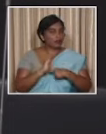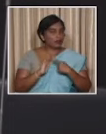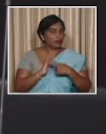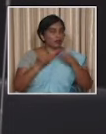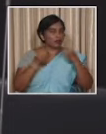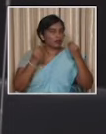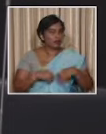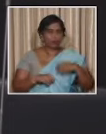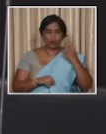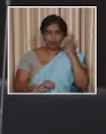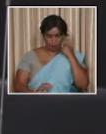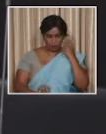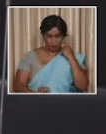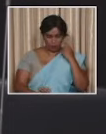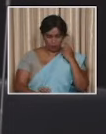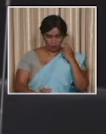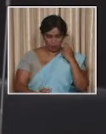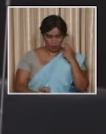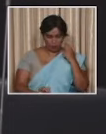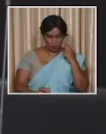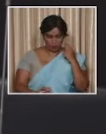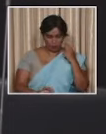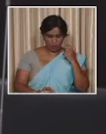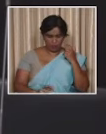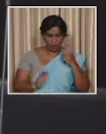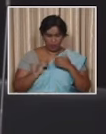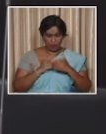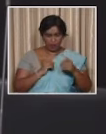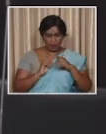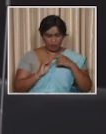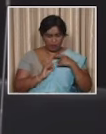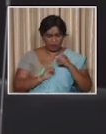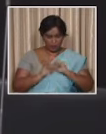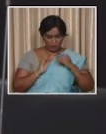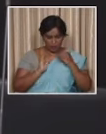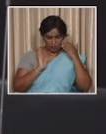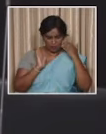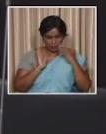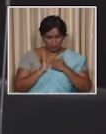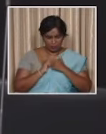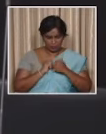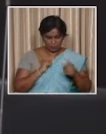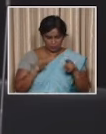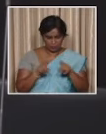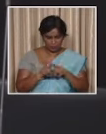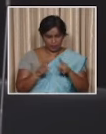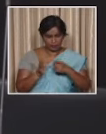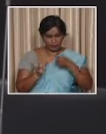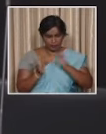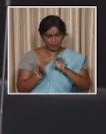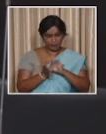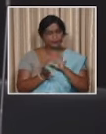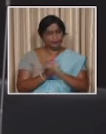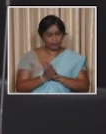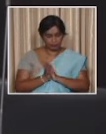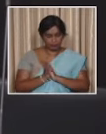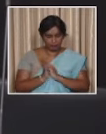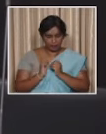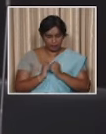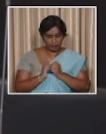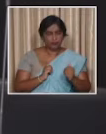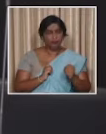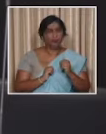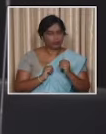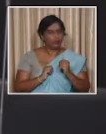බංකොලොත් වෙන බව දැනගෙන එසේ නොවීම සඳහා මේ ගරු සභාව පනත් කෙටුම්පතක් සම්බත කළා තියෙනවා. 2003 අංක 3 දරන